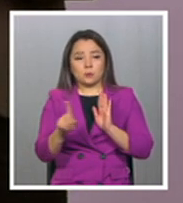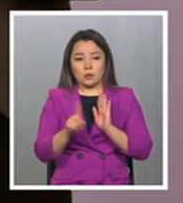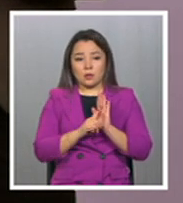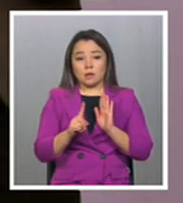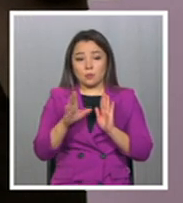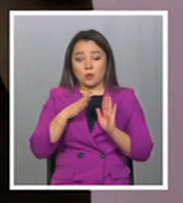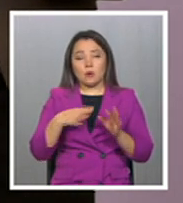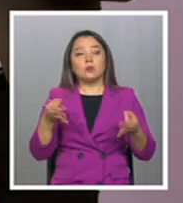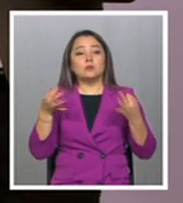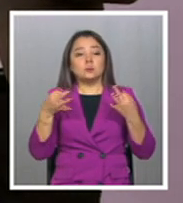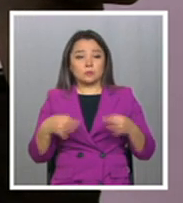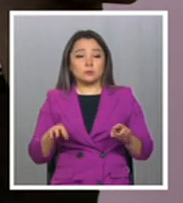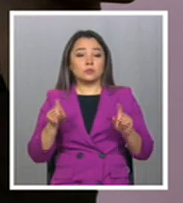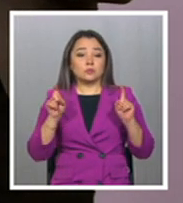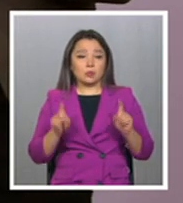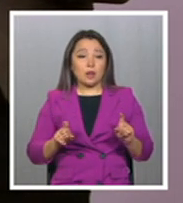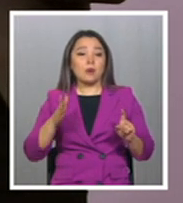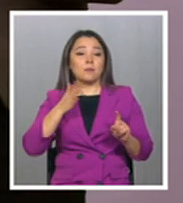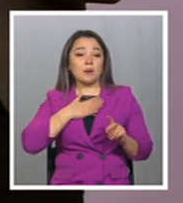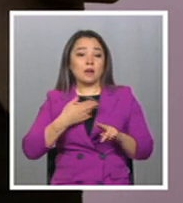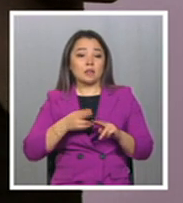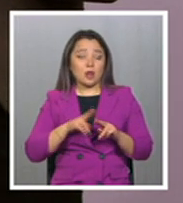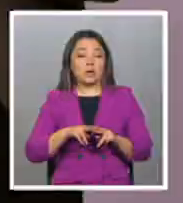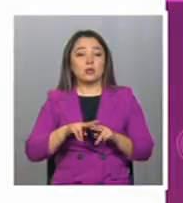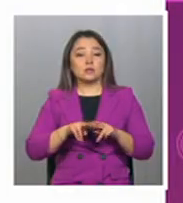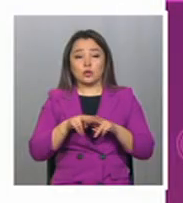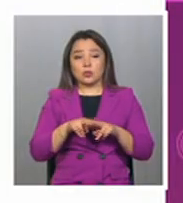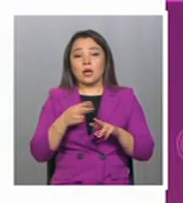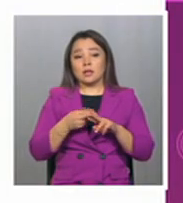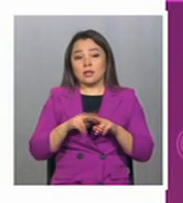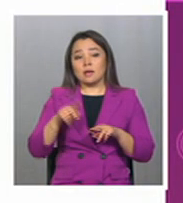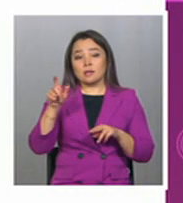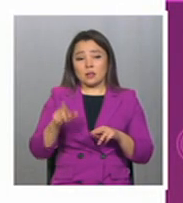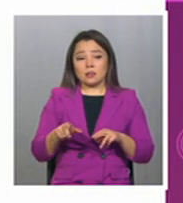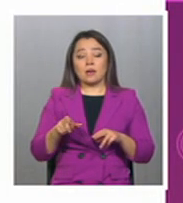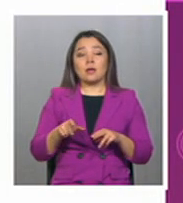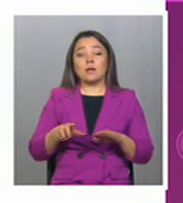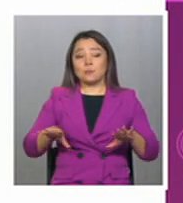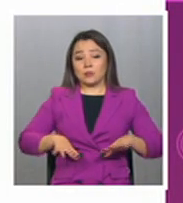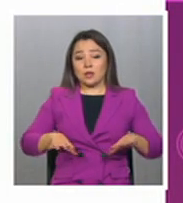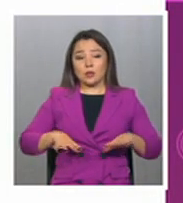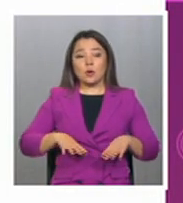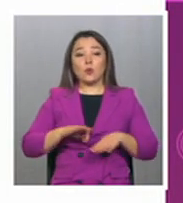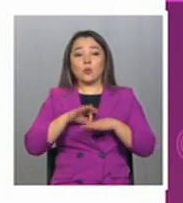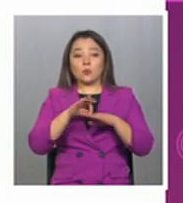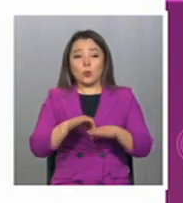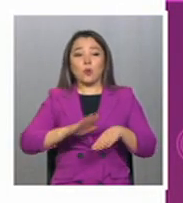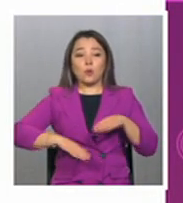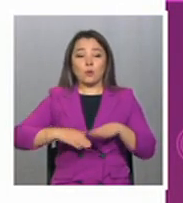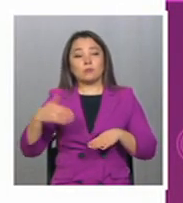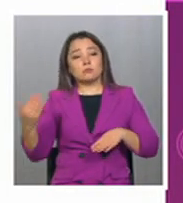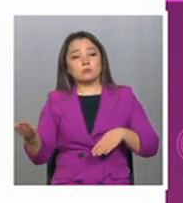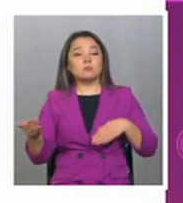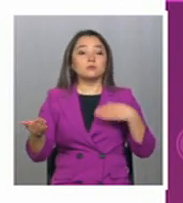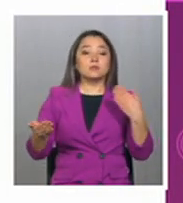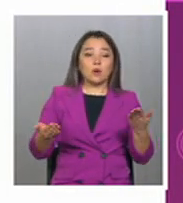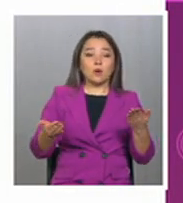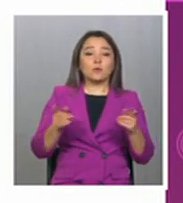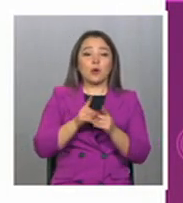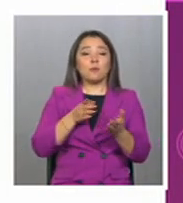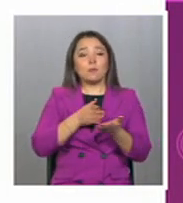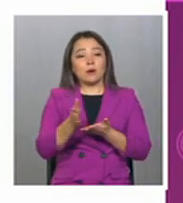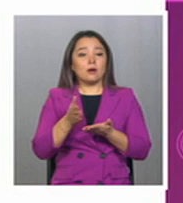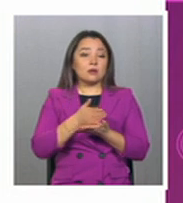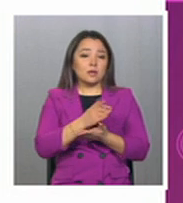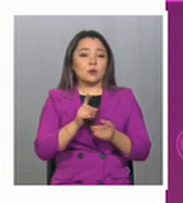Еркінірек отырамын. Енді мен жұлдызшаны жүргізіп үйрендім. Қолымның қимылымен оны оңға я солға бағыттай алатын